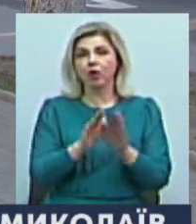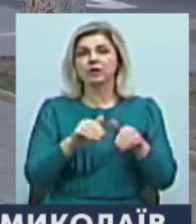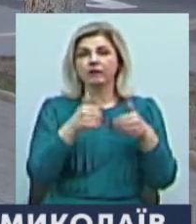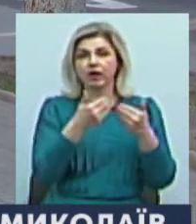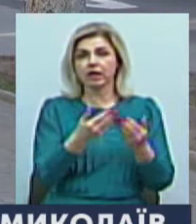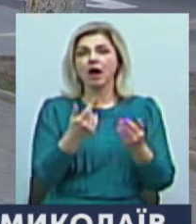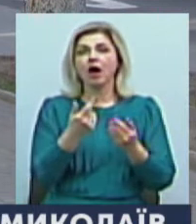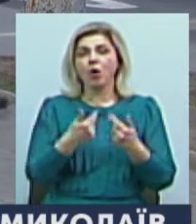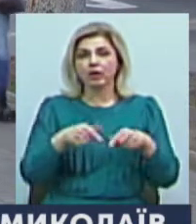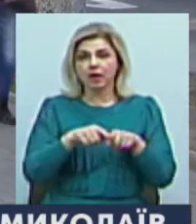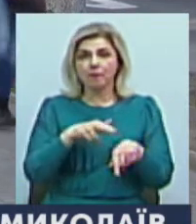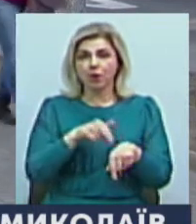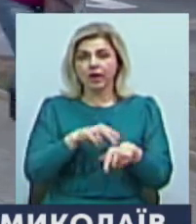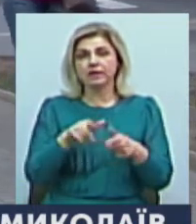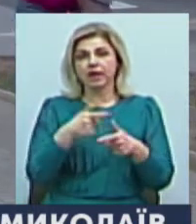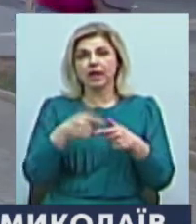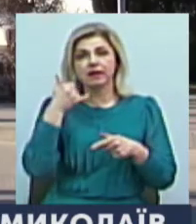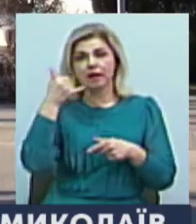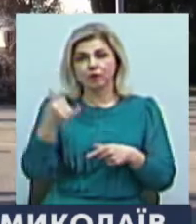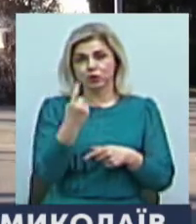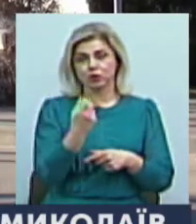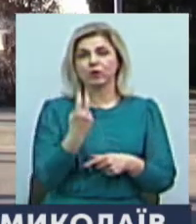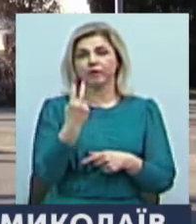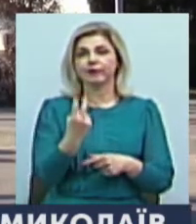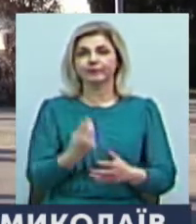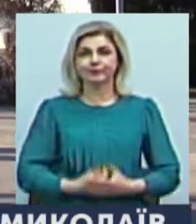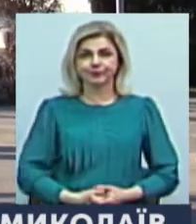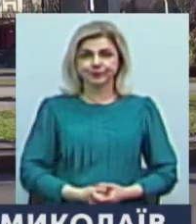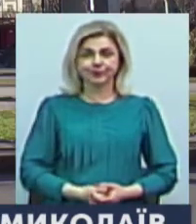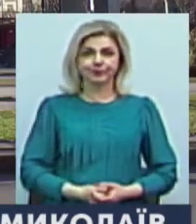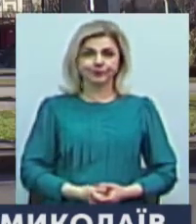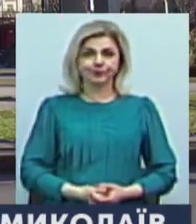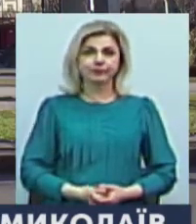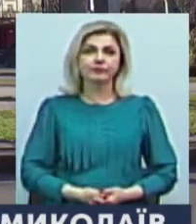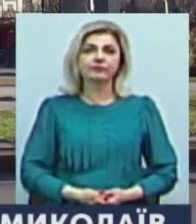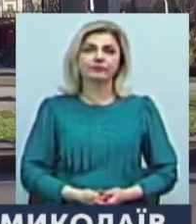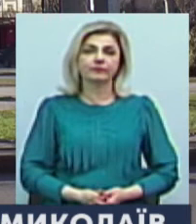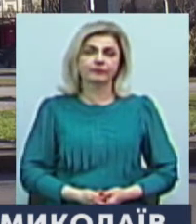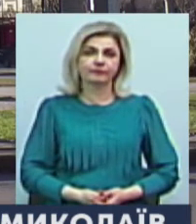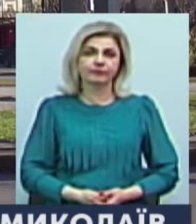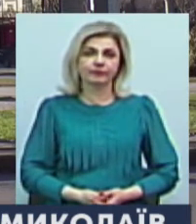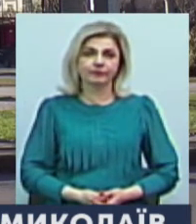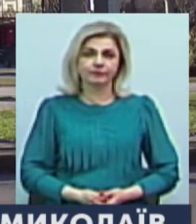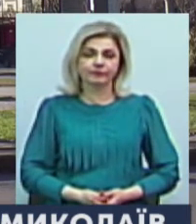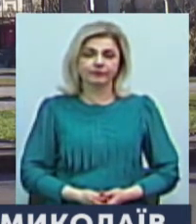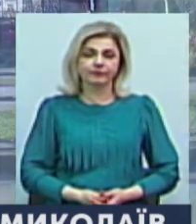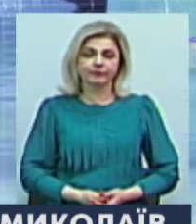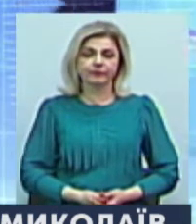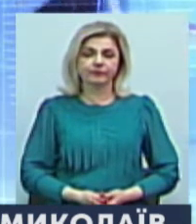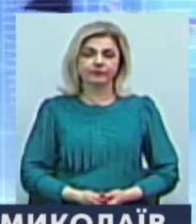Центрального відділу поліції або з телефоном 102. Валентина Гурова, Вікторія Андрушків, телевізійні новини Миколаївщини.